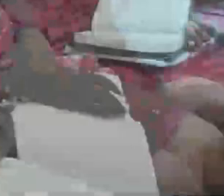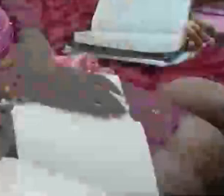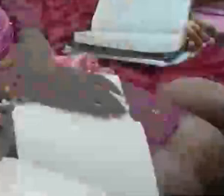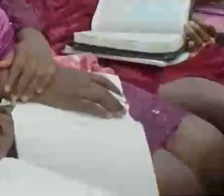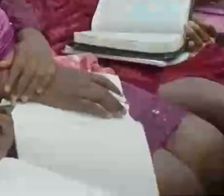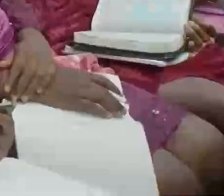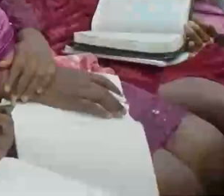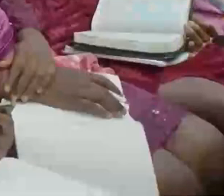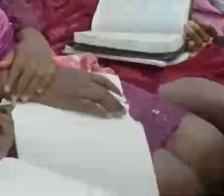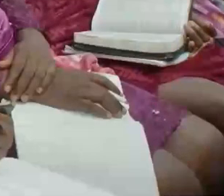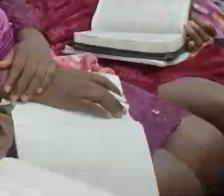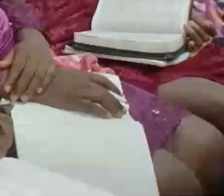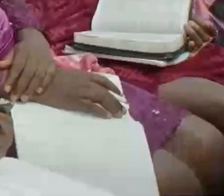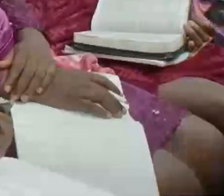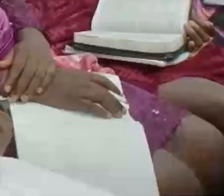enlevée.